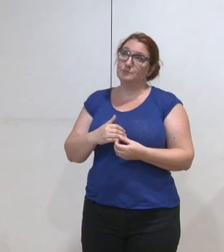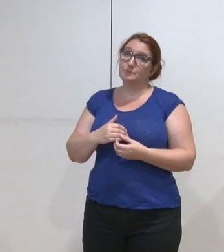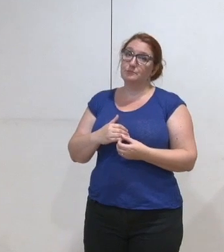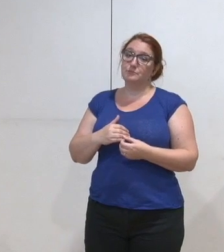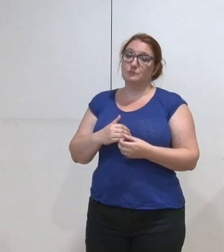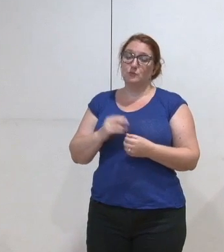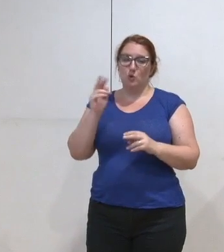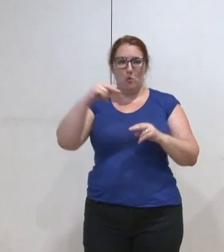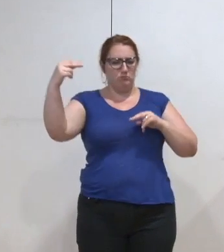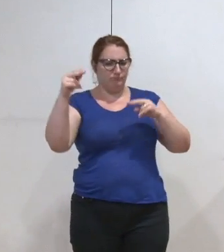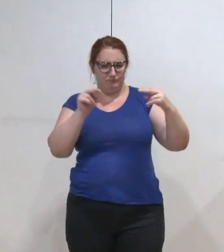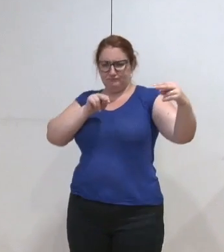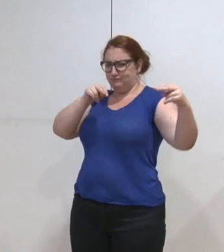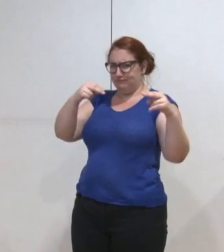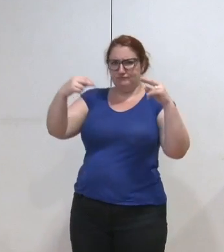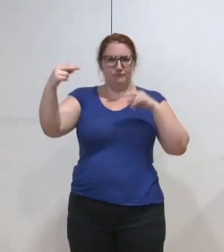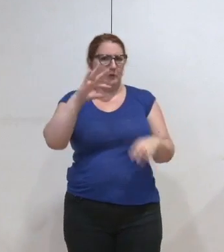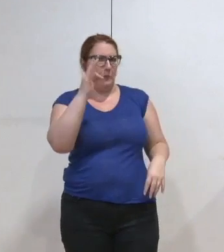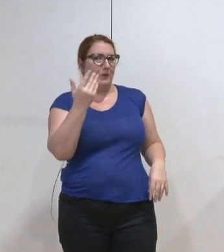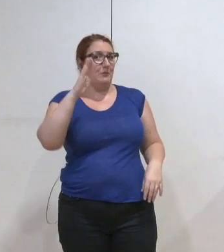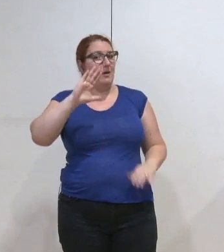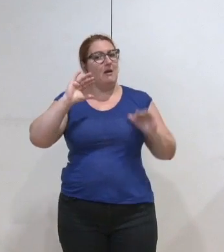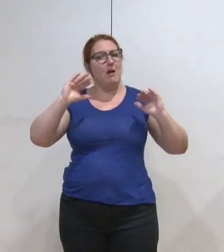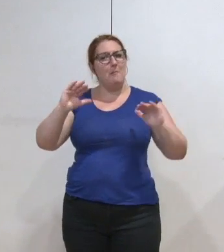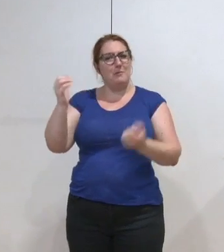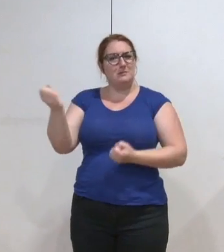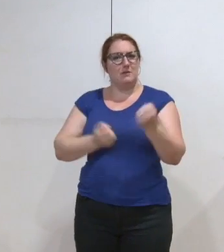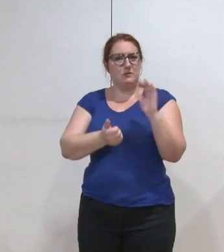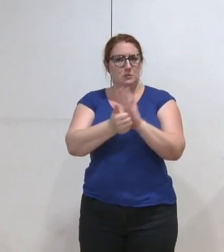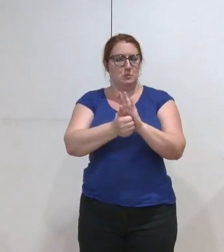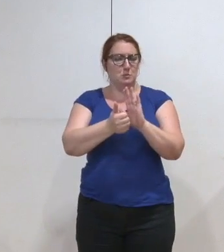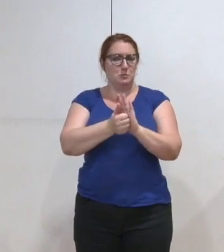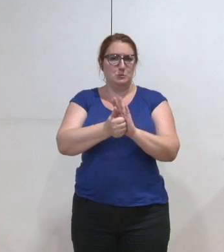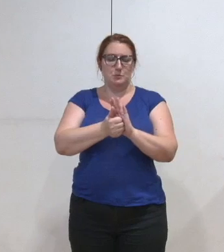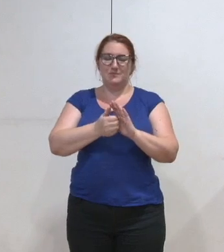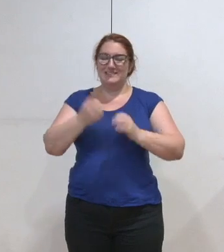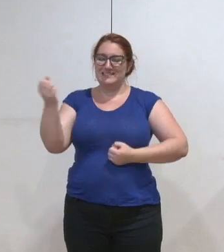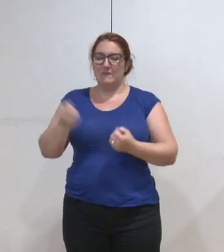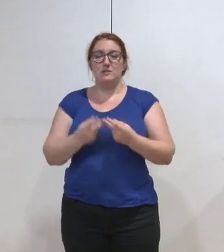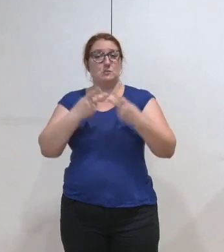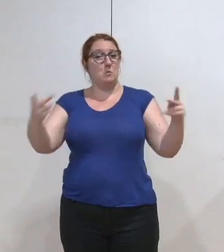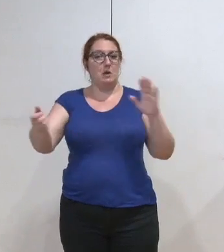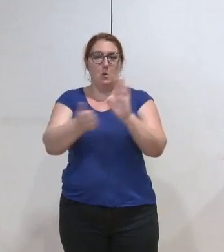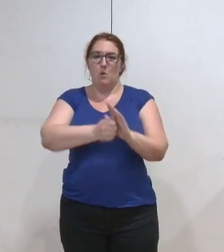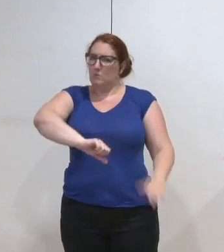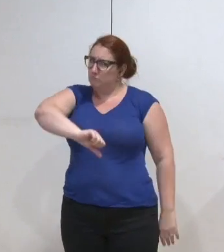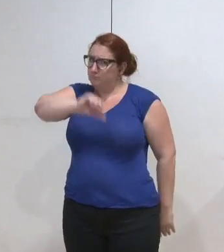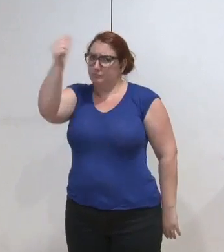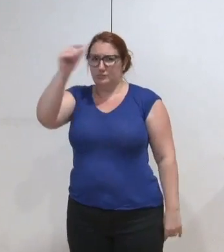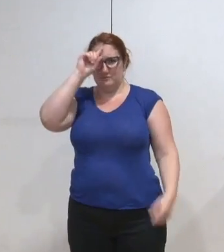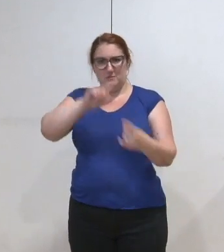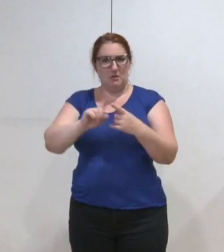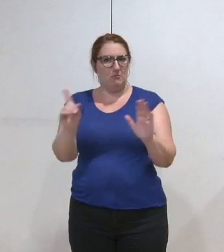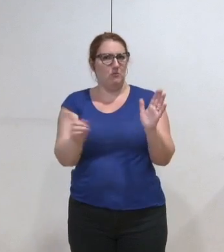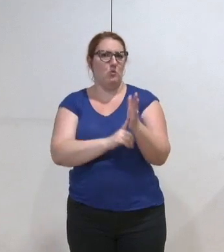diverse mais c'est quand même le rôle de service public le premier rôle et le rôle fondamental de travailler à cet accès au droit quand nous